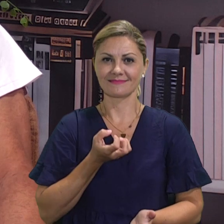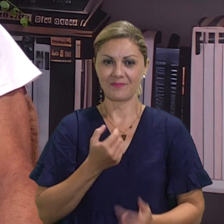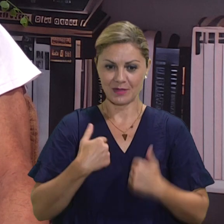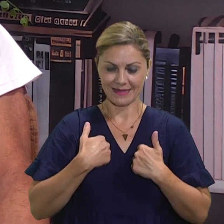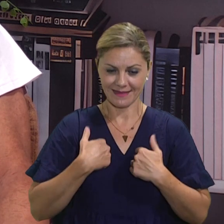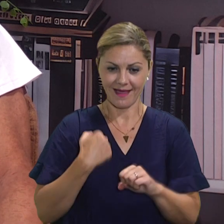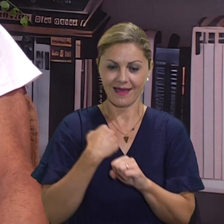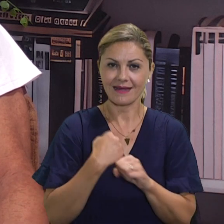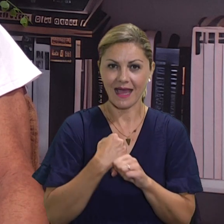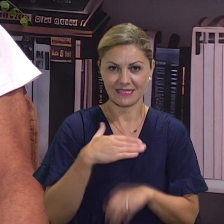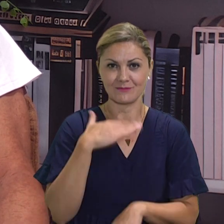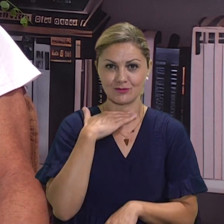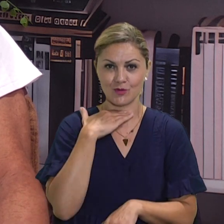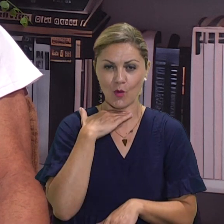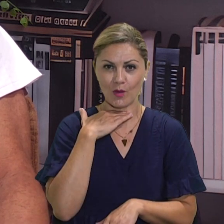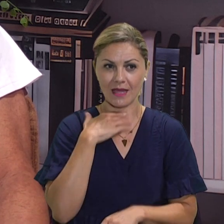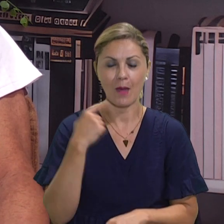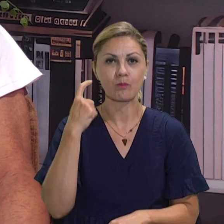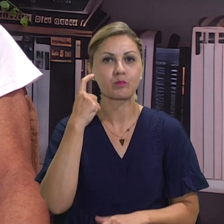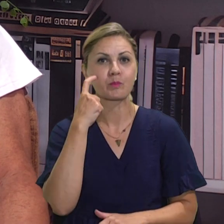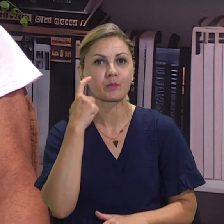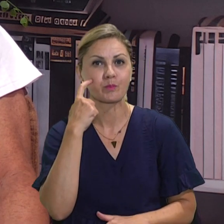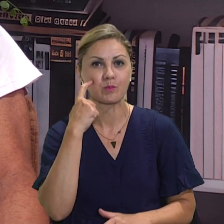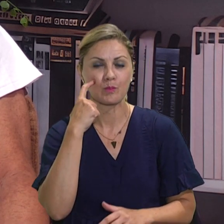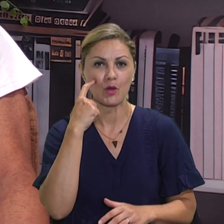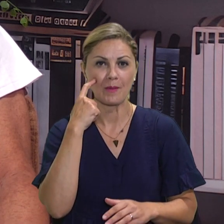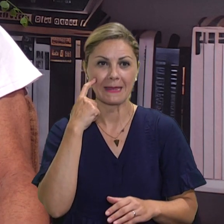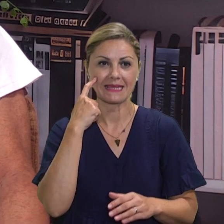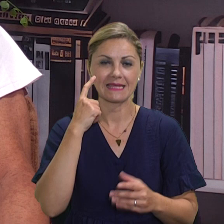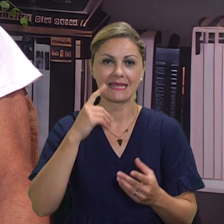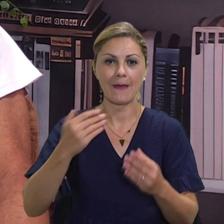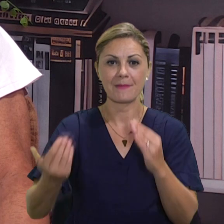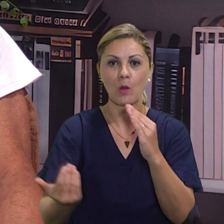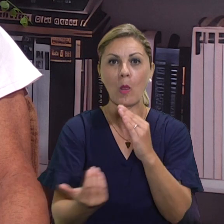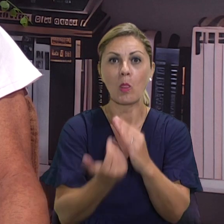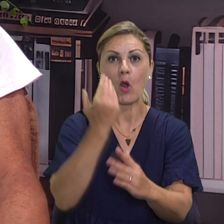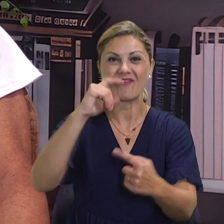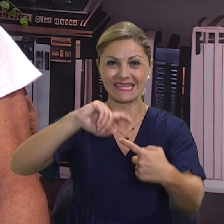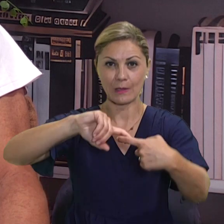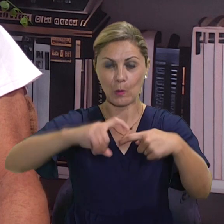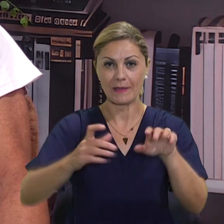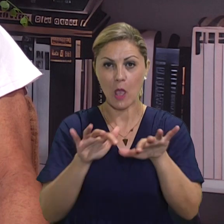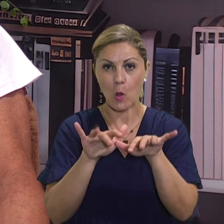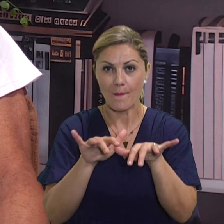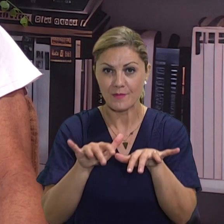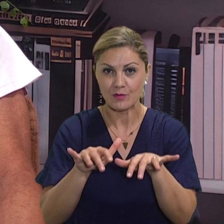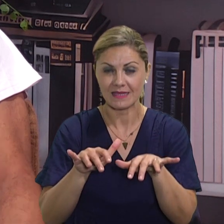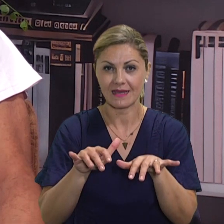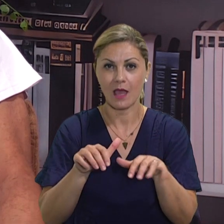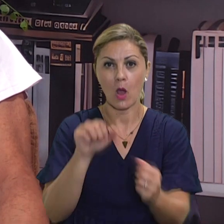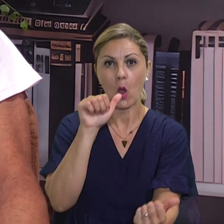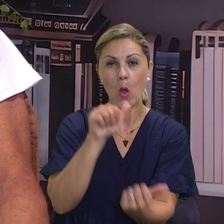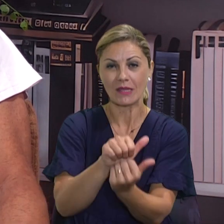isklesan. A onda, kako ja radim u školi, onda smo željeli povezati malo nove tehnologije, je li, sa